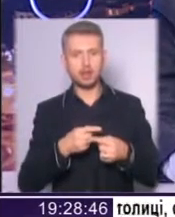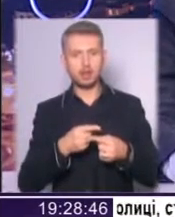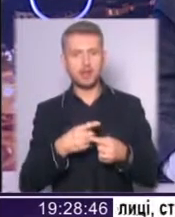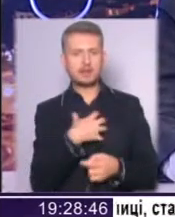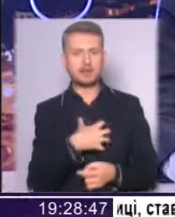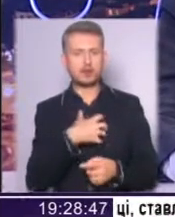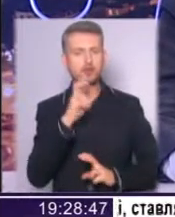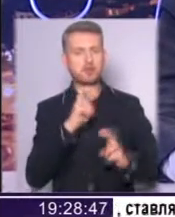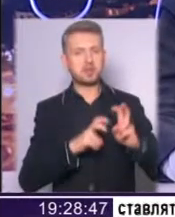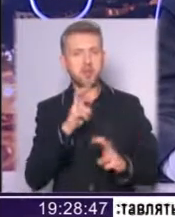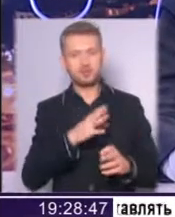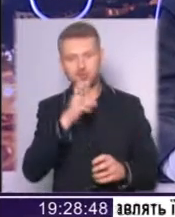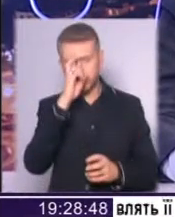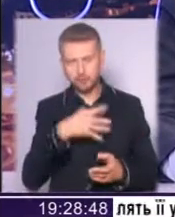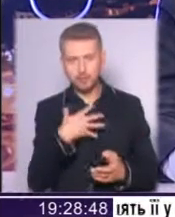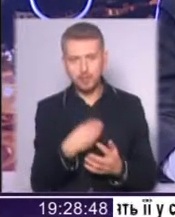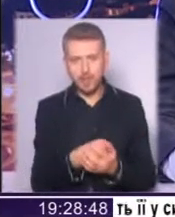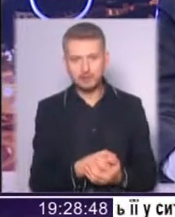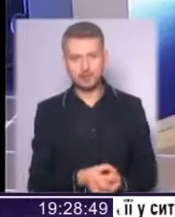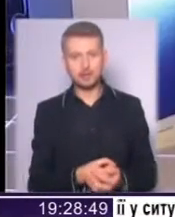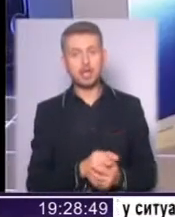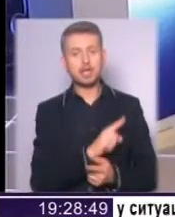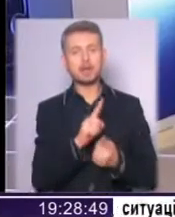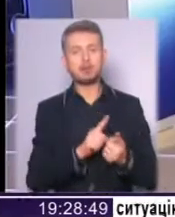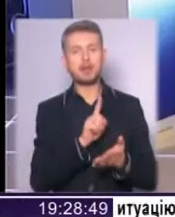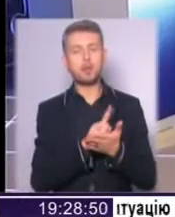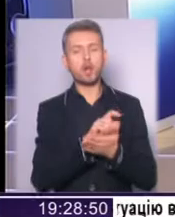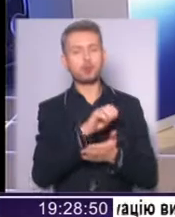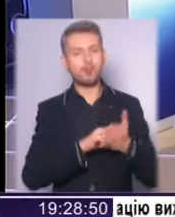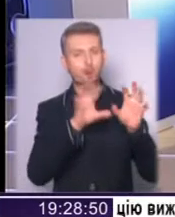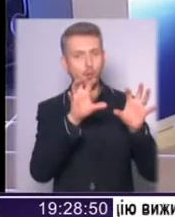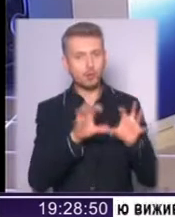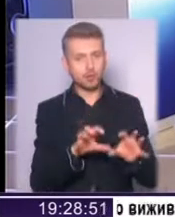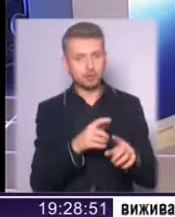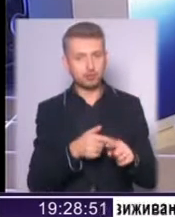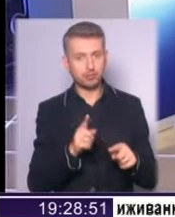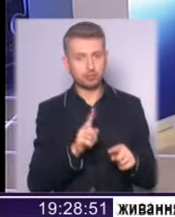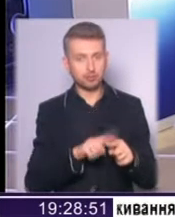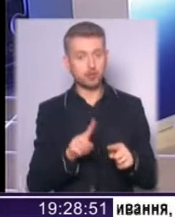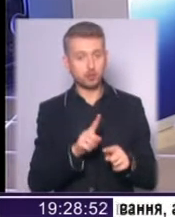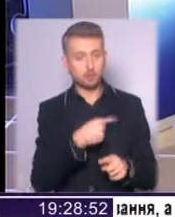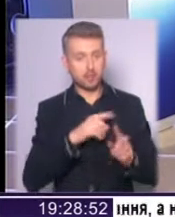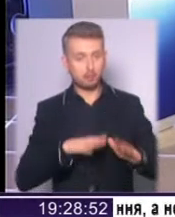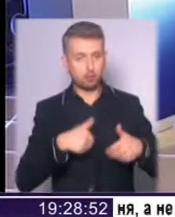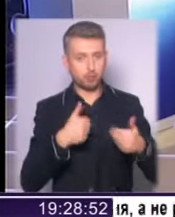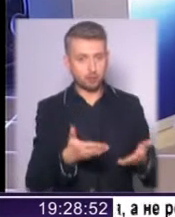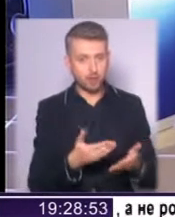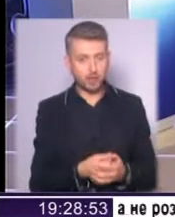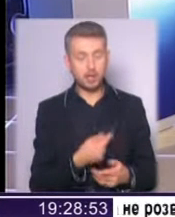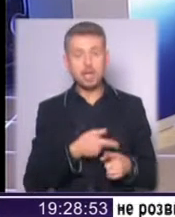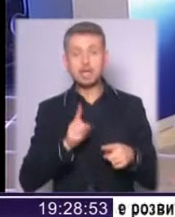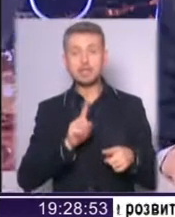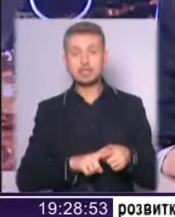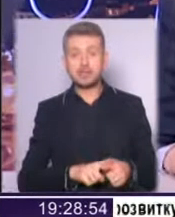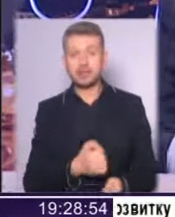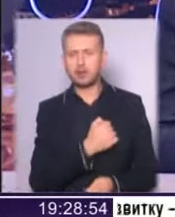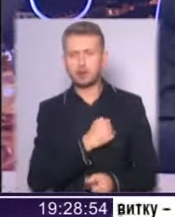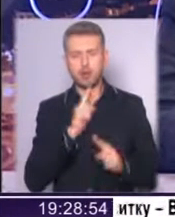10 мільярдів додаткового коштів до бюджету. Ті норми, пропозиції, які ми давали, закони, вони наші відхилили. Ліквідація по приватних монополій, закон